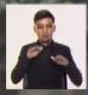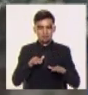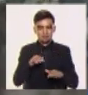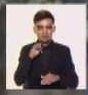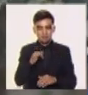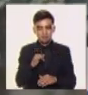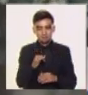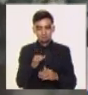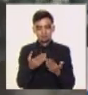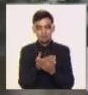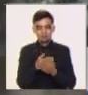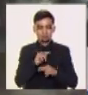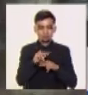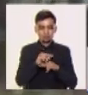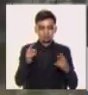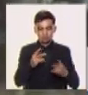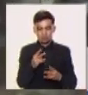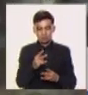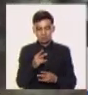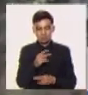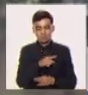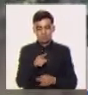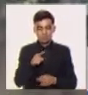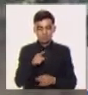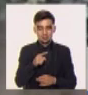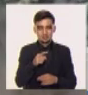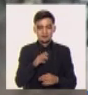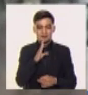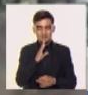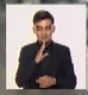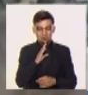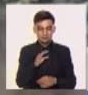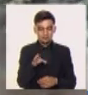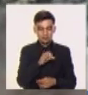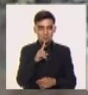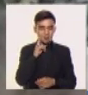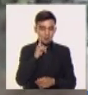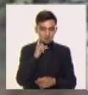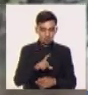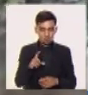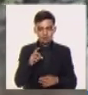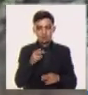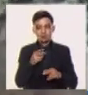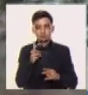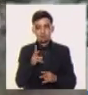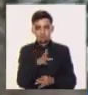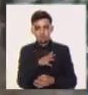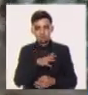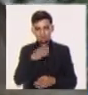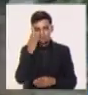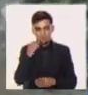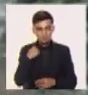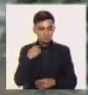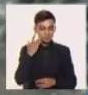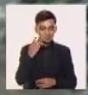только информированность этих девушек и молодых людей, почему-то о них мы все время забываем, в